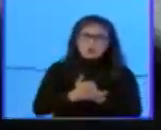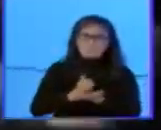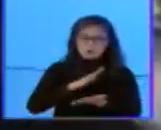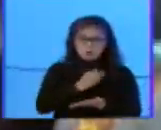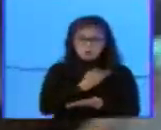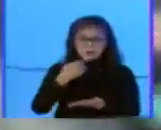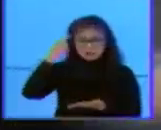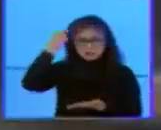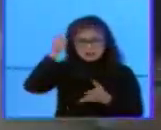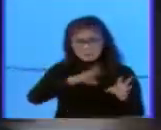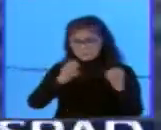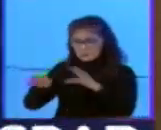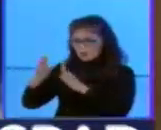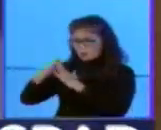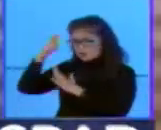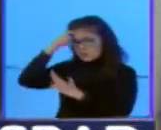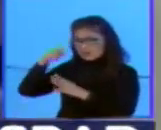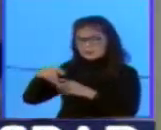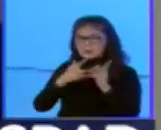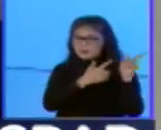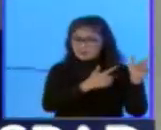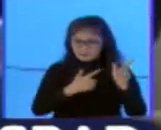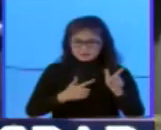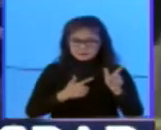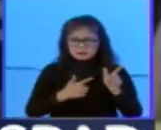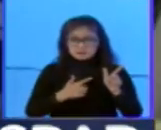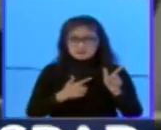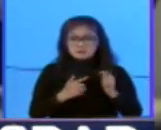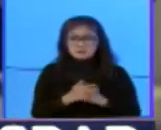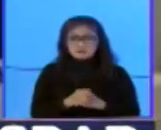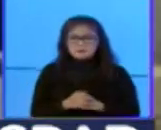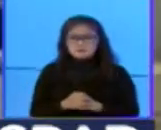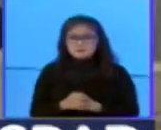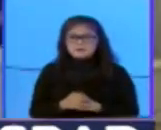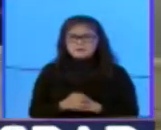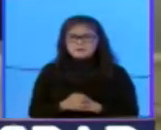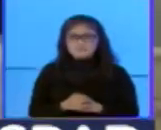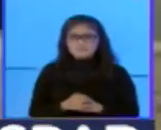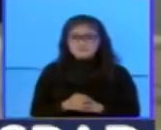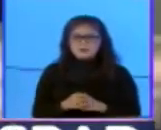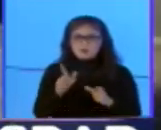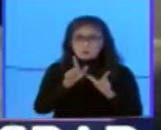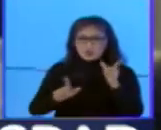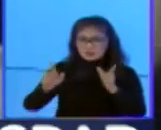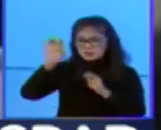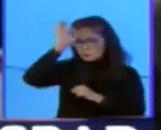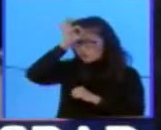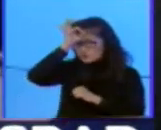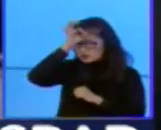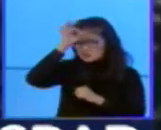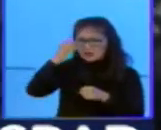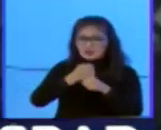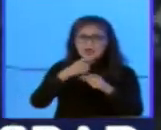akan dipindahkan ke Rumah Sakit Pusat Angkatan Darat RSPAD Gatot Subroto, Jakarta. Sementara Wakapolri Komjen Pol Gatot Edi